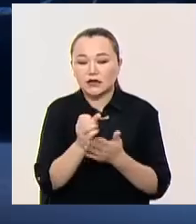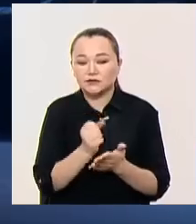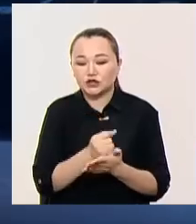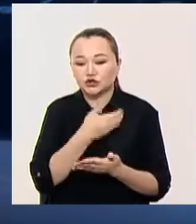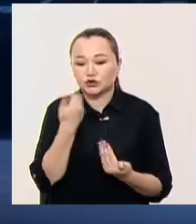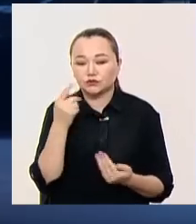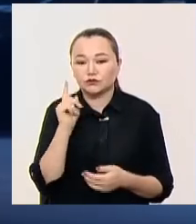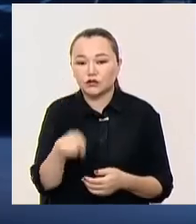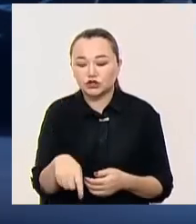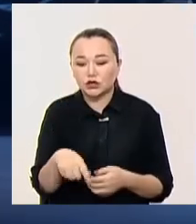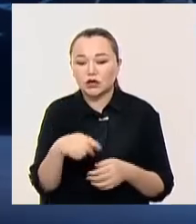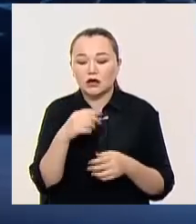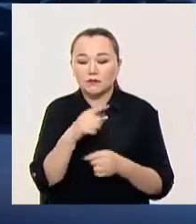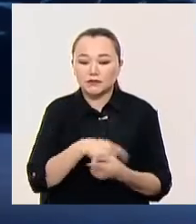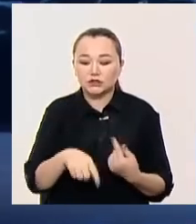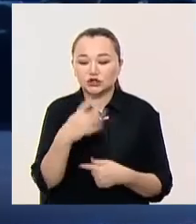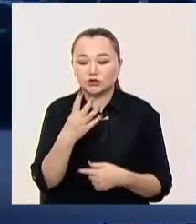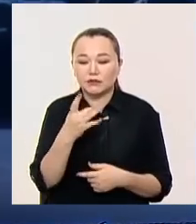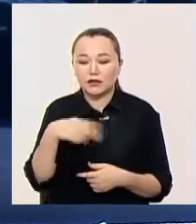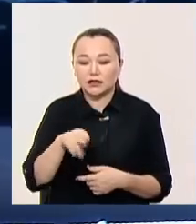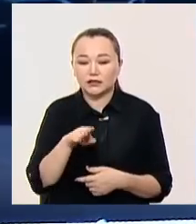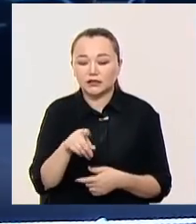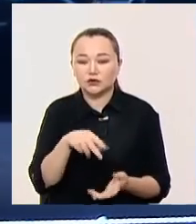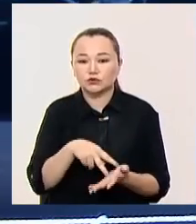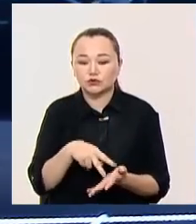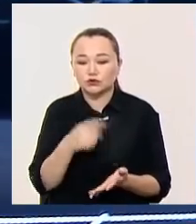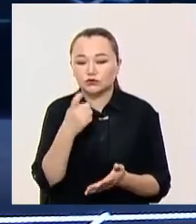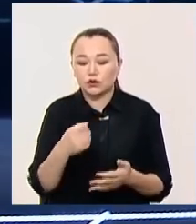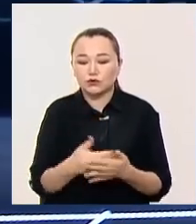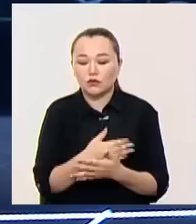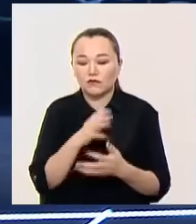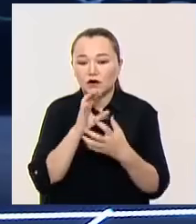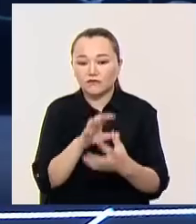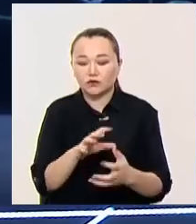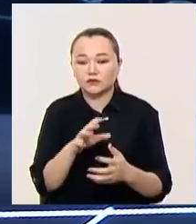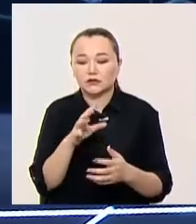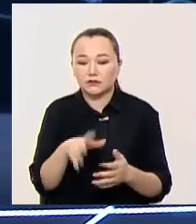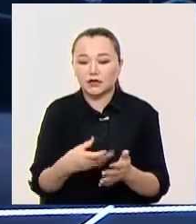бөлшектер де жоқ екен. Енді кәсіпкерлер 4 миллиард теңгеге тұратын 100 жаңа автобустың несиесі